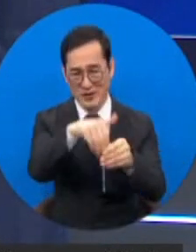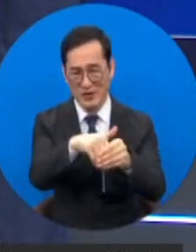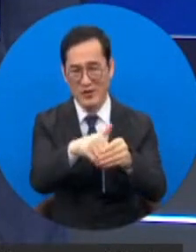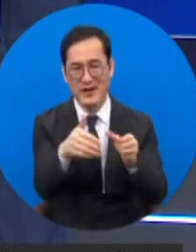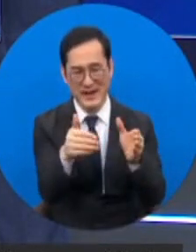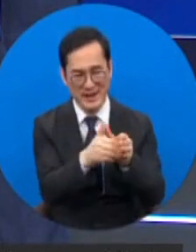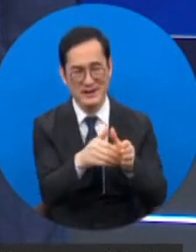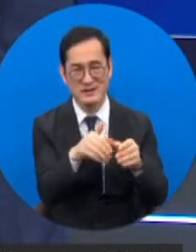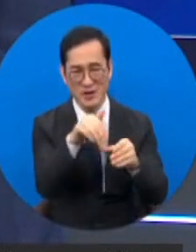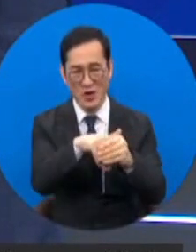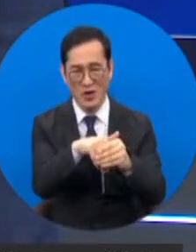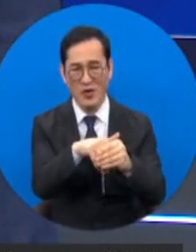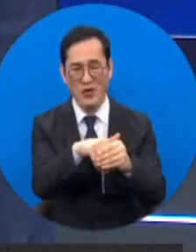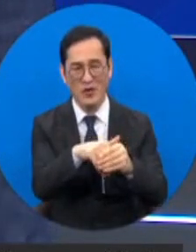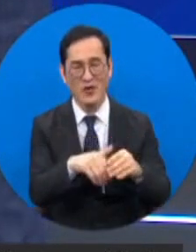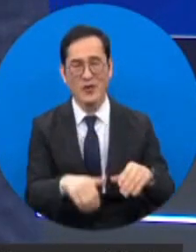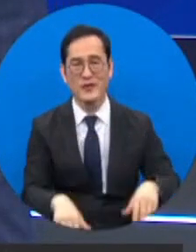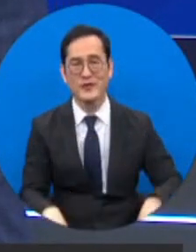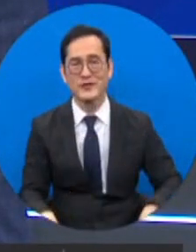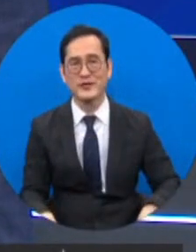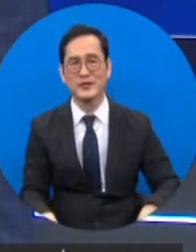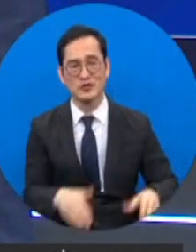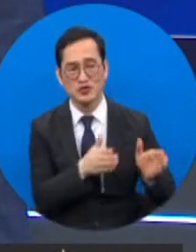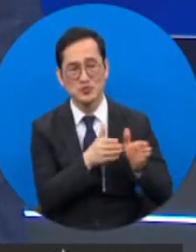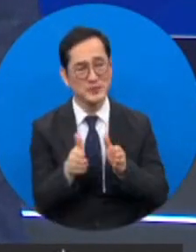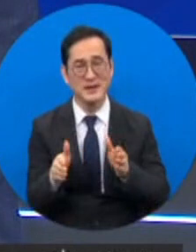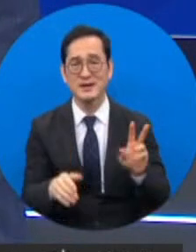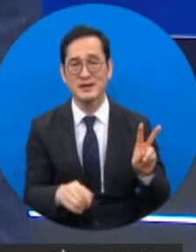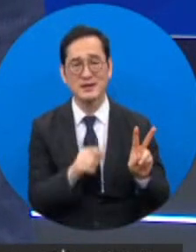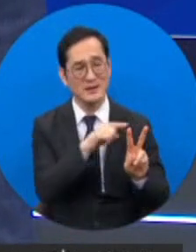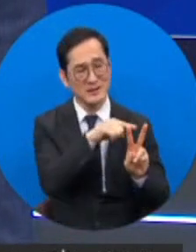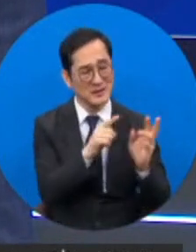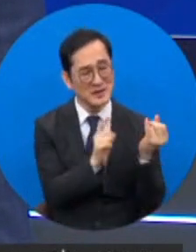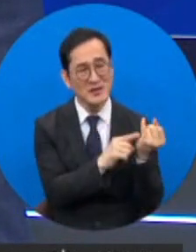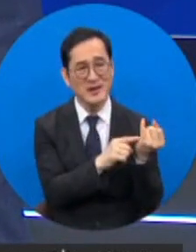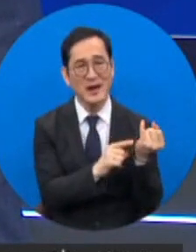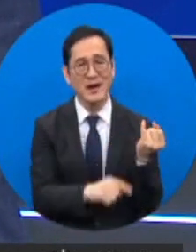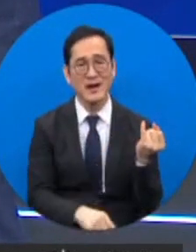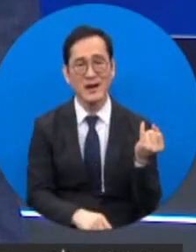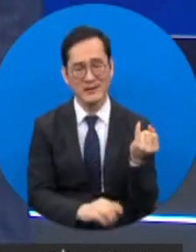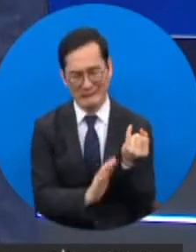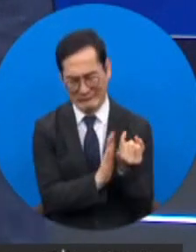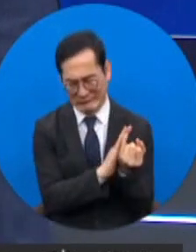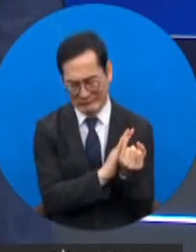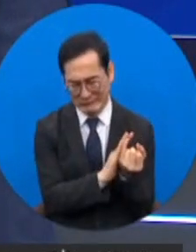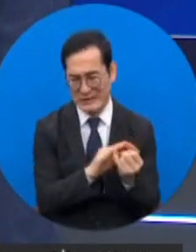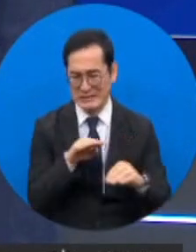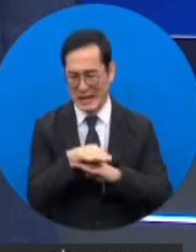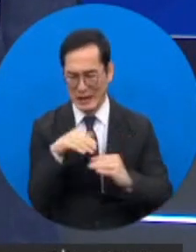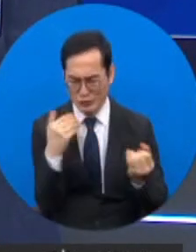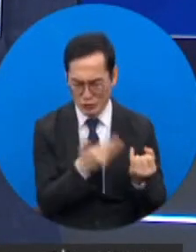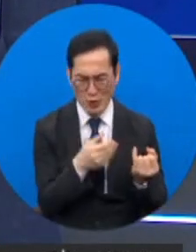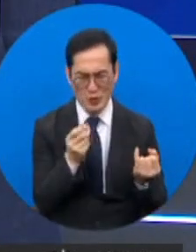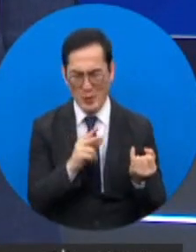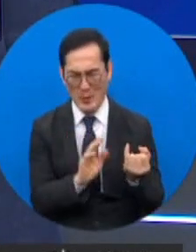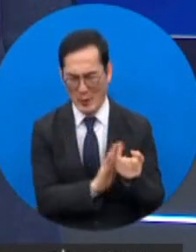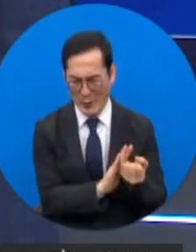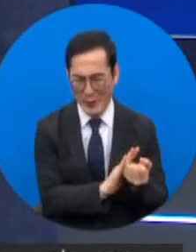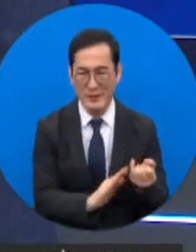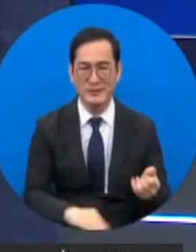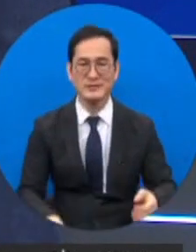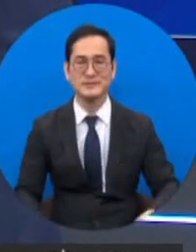당대표 급으로 받게 될 예정으로 알려졌습니다 이에 대해서 민주당 측은 새 대표가 온